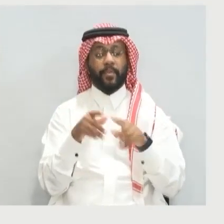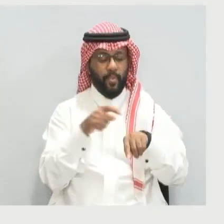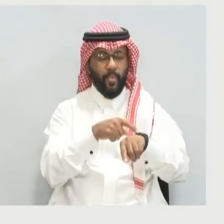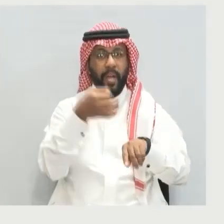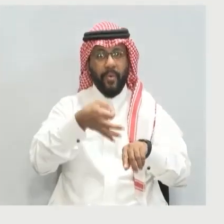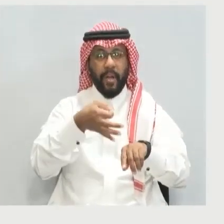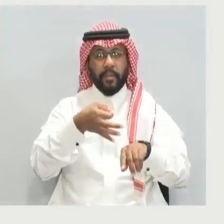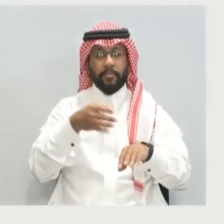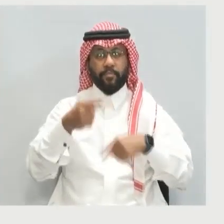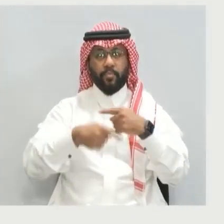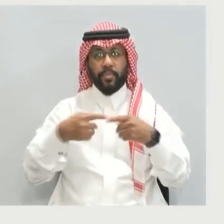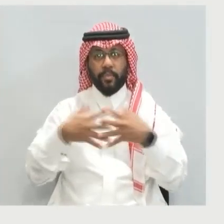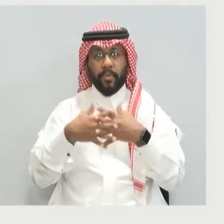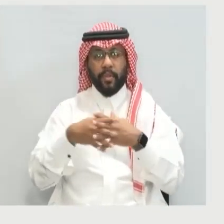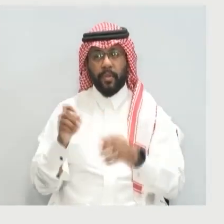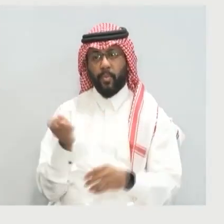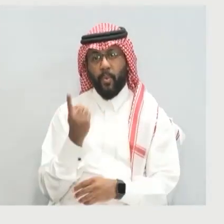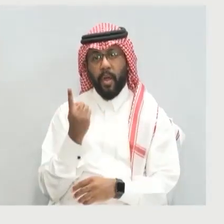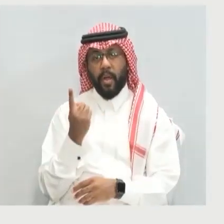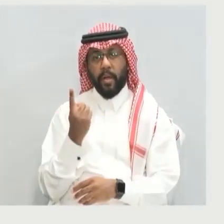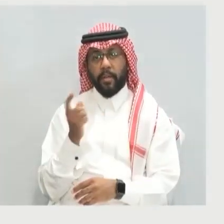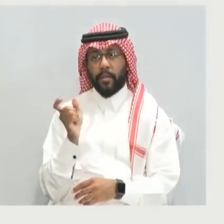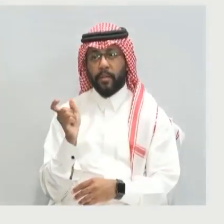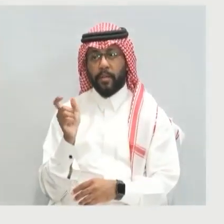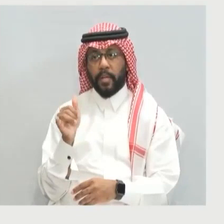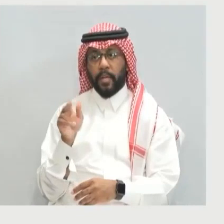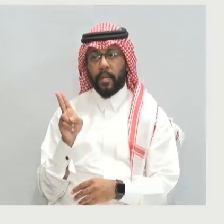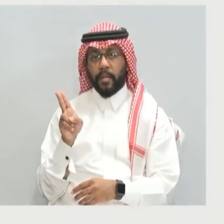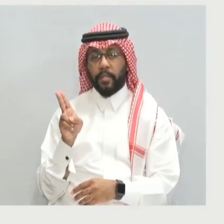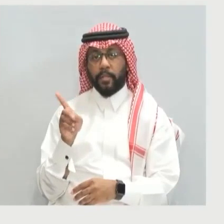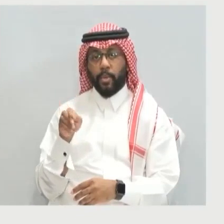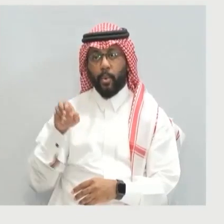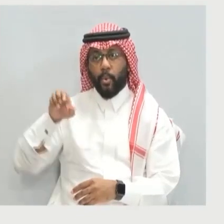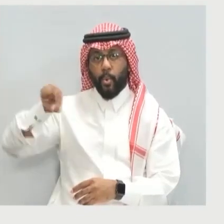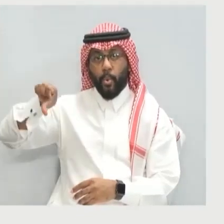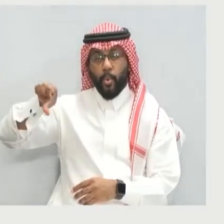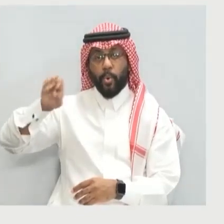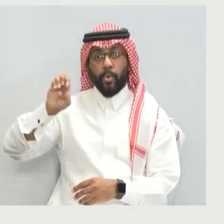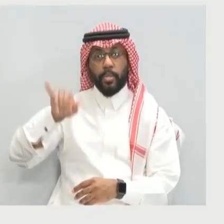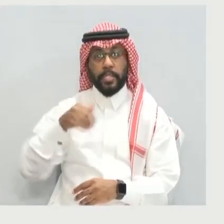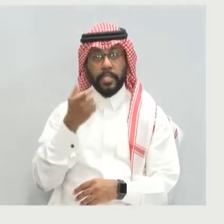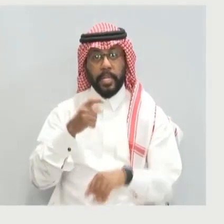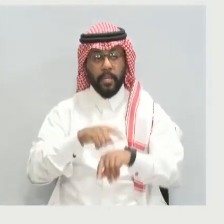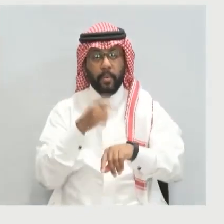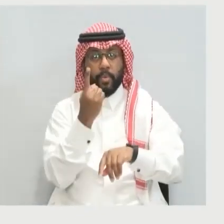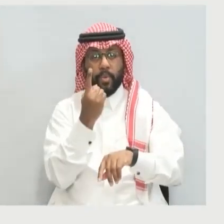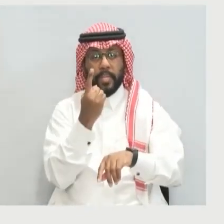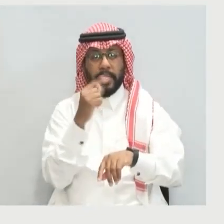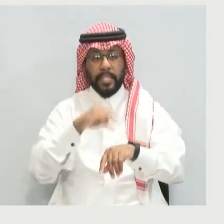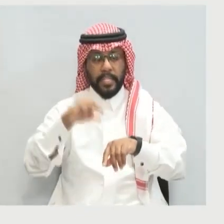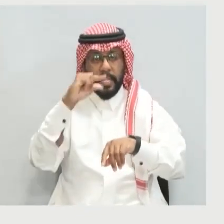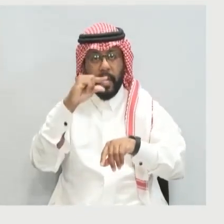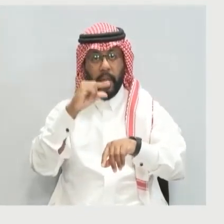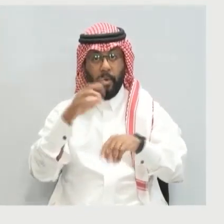بعدد مولات الناتج الاول وهو ثاني اكسيد نيتروجين لكل لتر في الدقيقه ثم استعمل المعادله الكيميائيه لتفسير